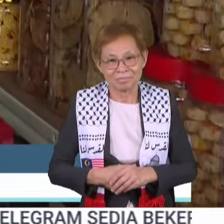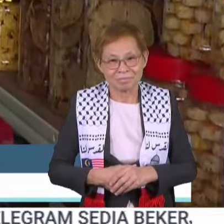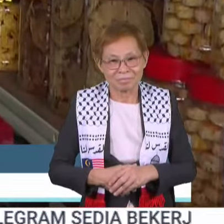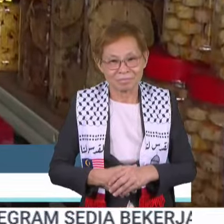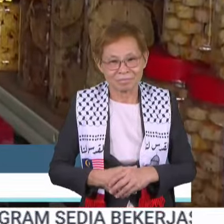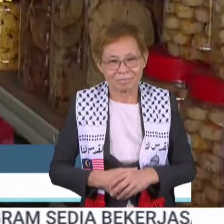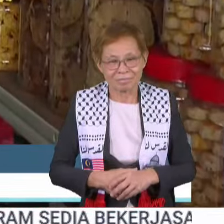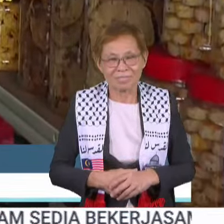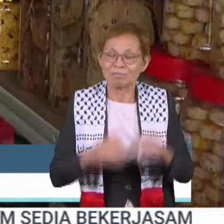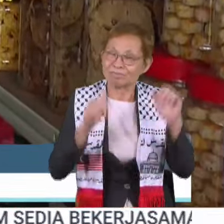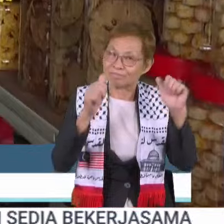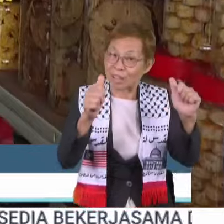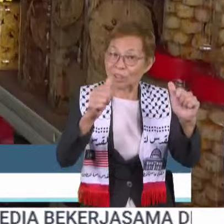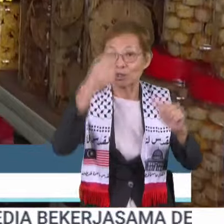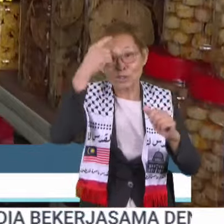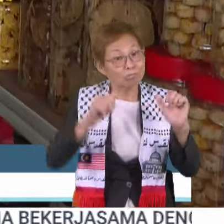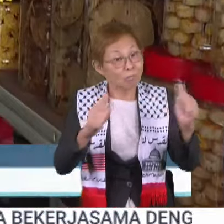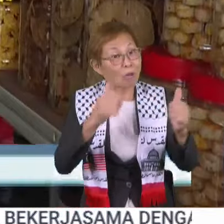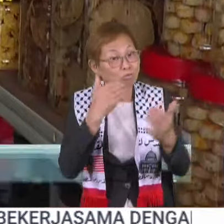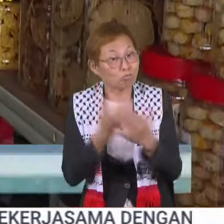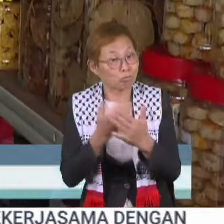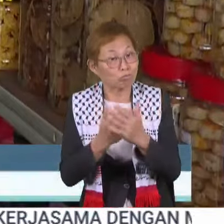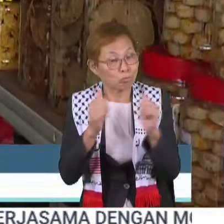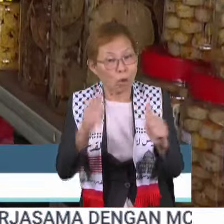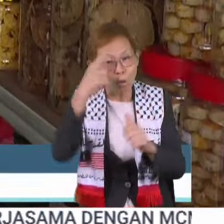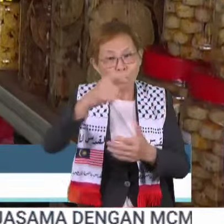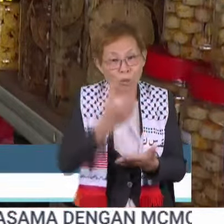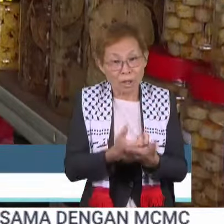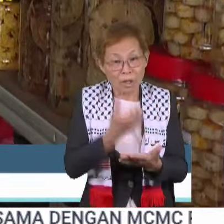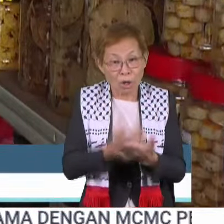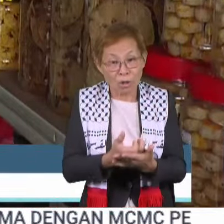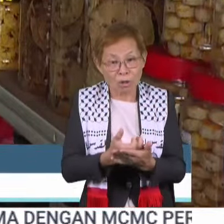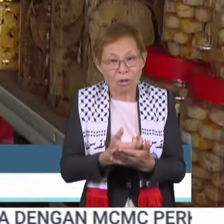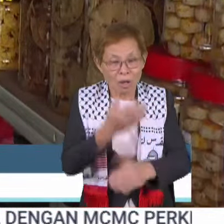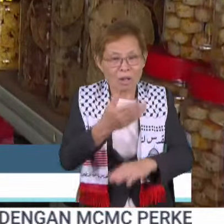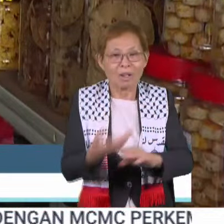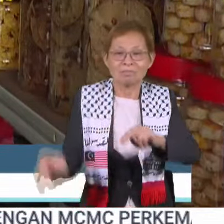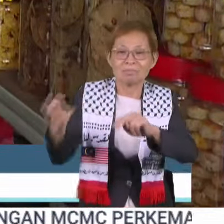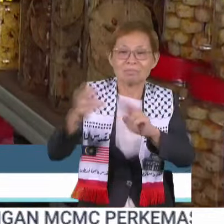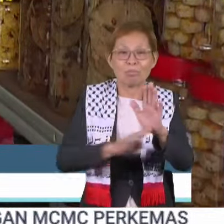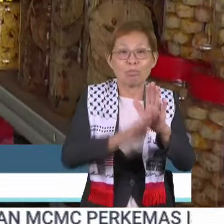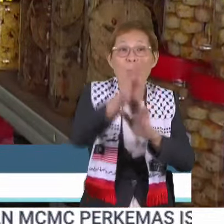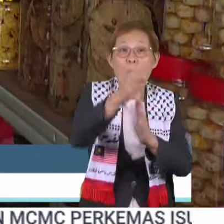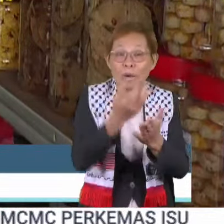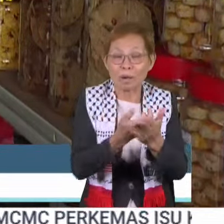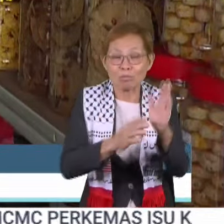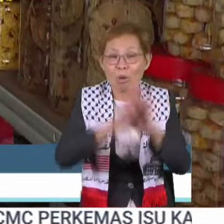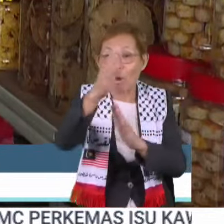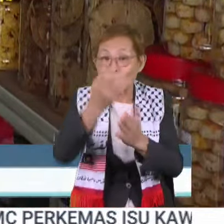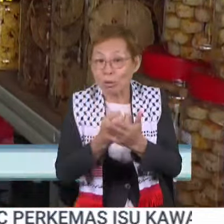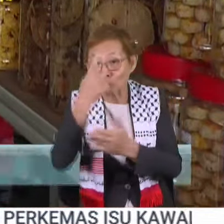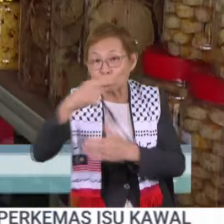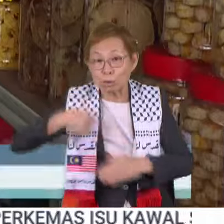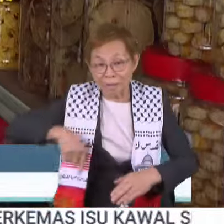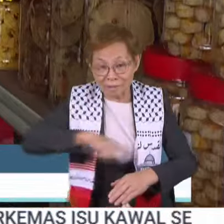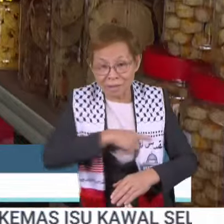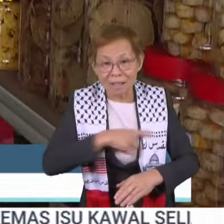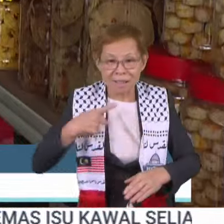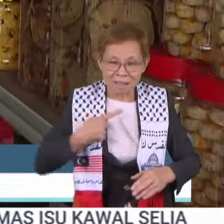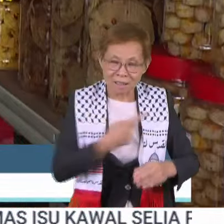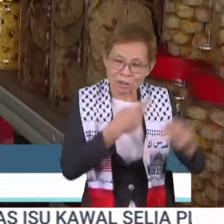negara Baguslah untuk untuk ekonomi menaikkan ekonomi so untuk kita orang kita